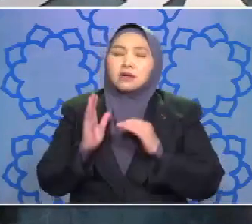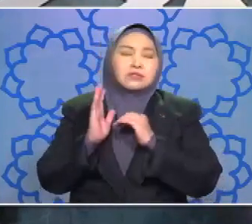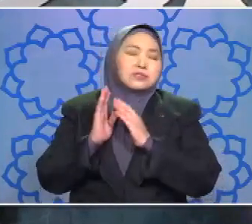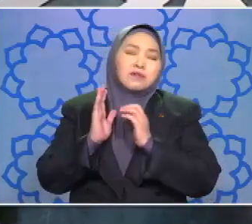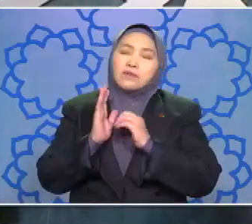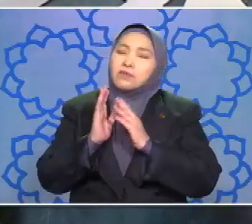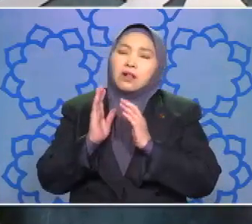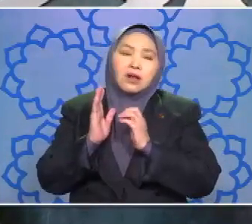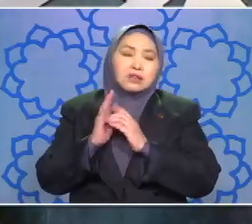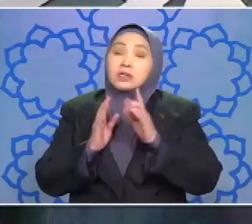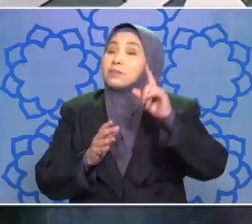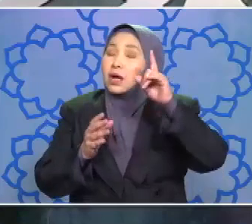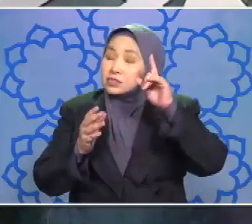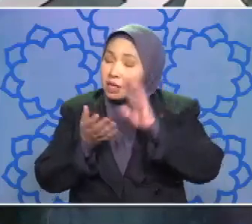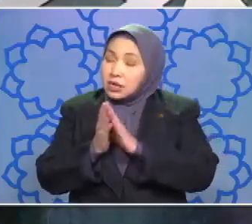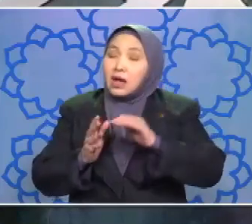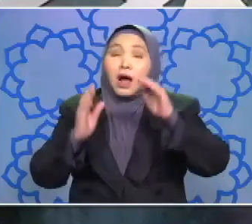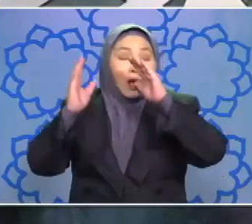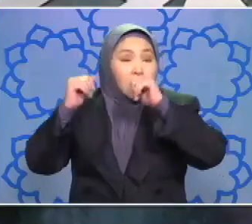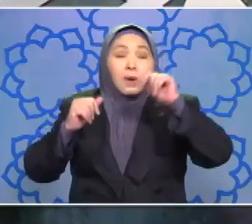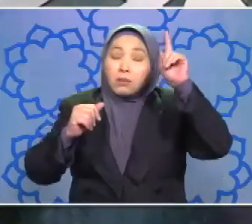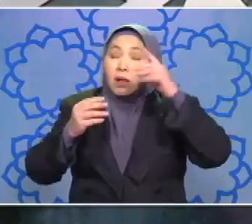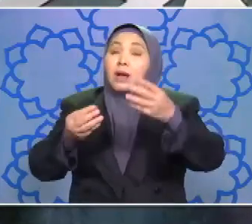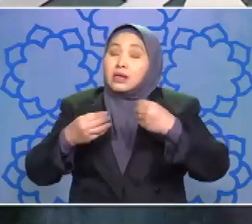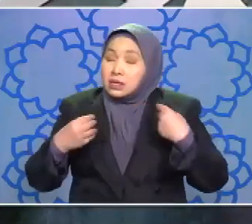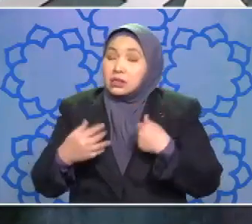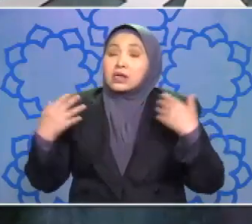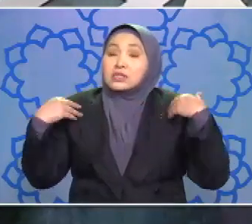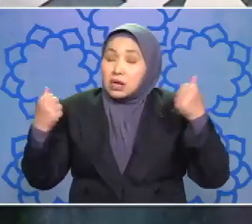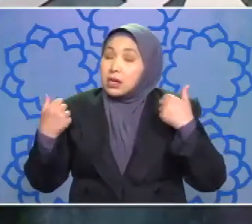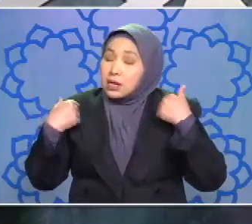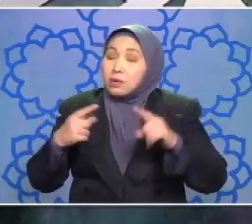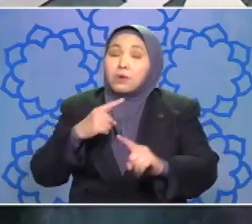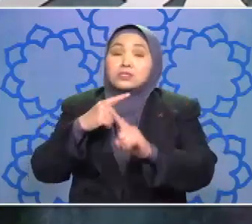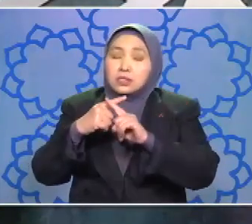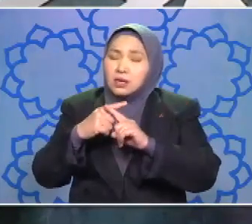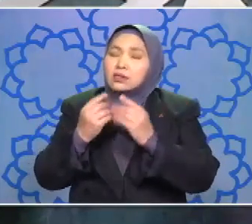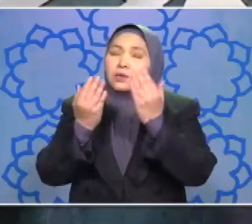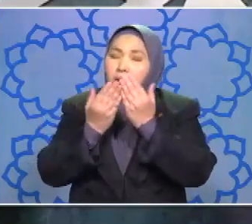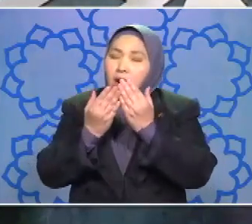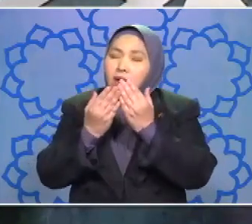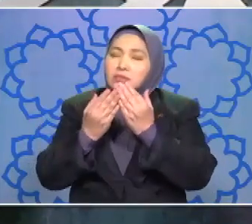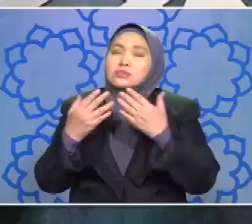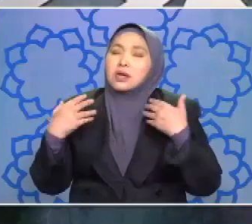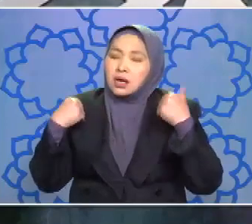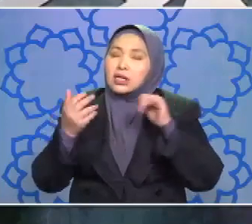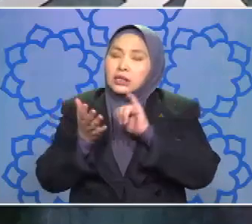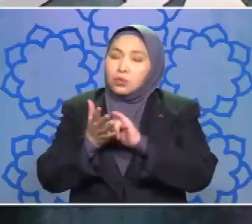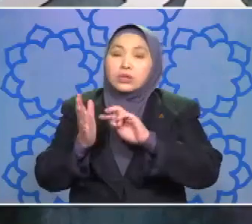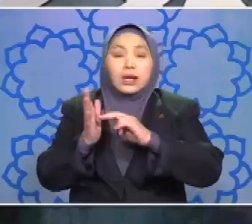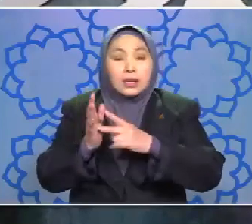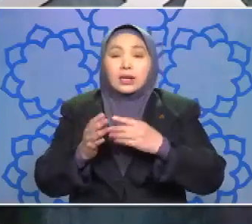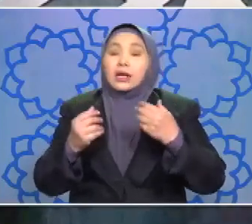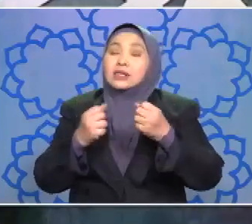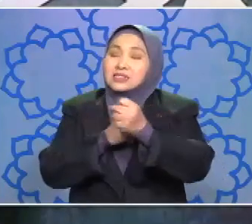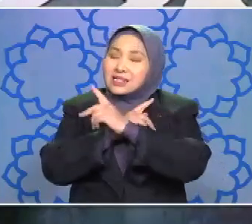kita harapkan Allah bagi kita kesihatan, ustaznya. Ada yang positif kita doakan sembuh. Betul, betul. Amin. Itu adalah tanda kasih sayang Allah. Allah. Amin. Dan